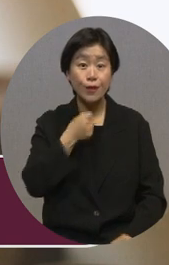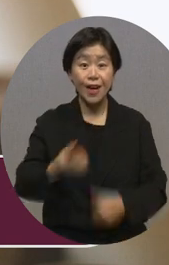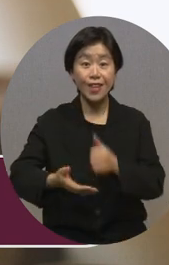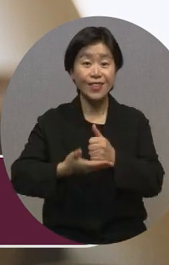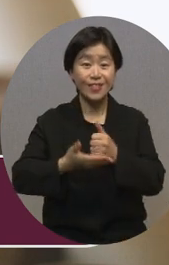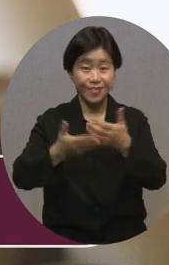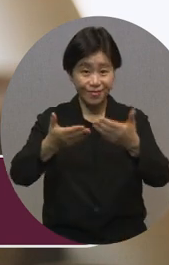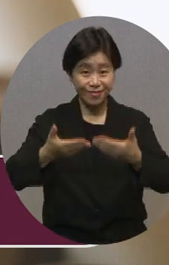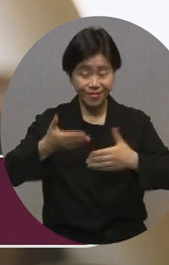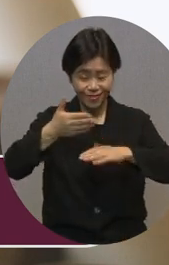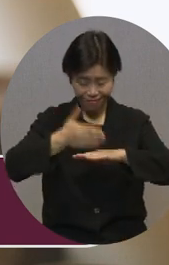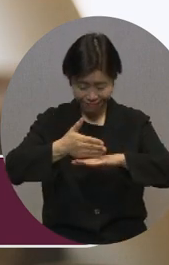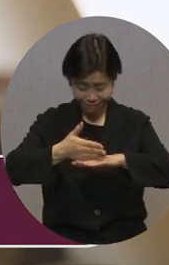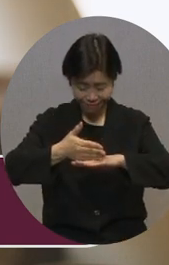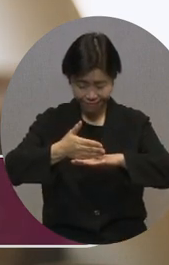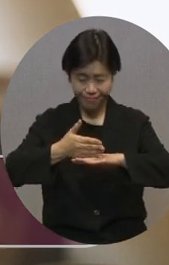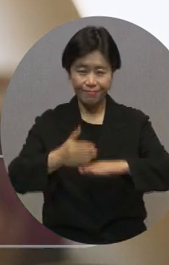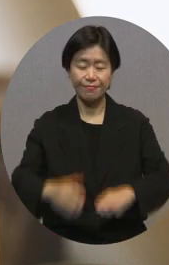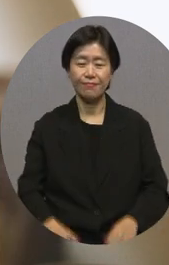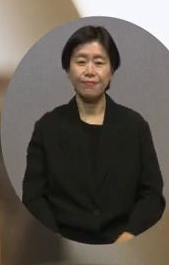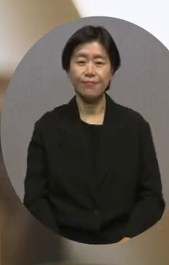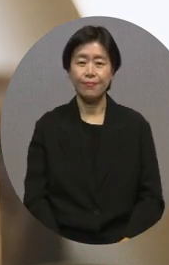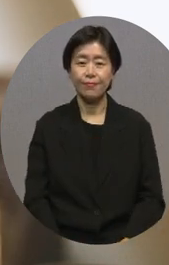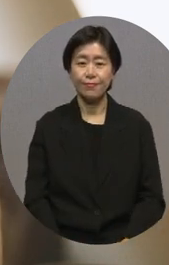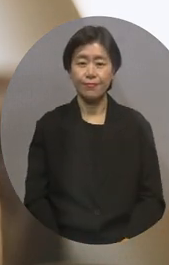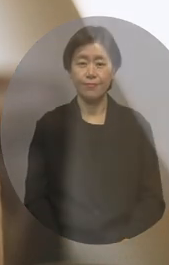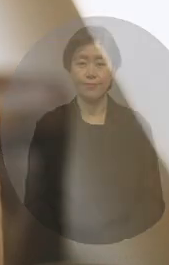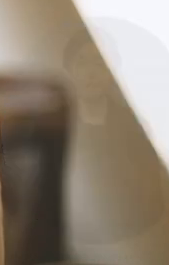응원해 주세요. 감사합니다.